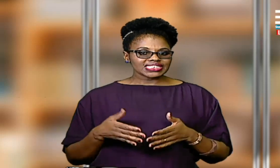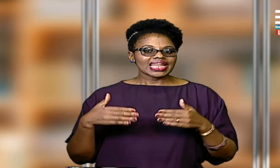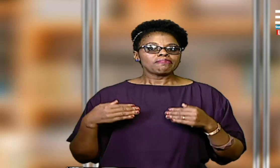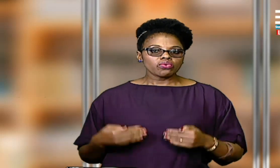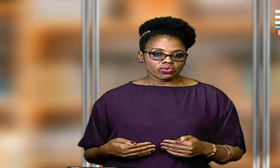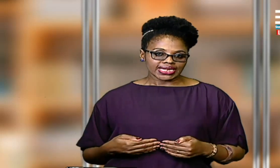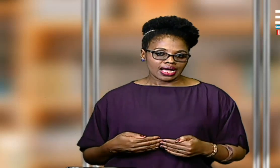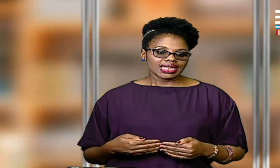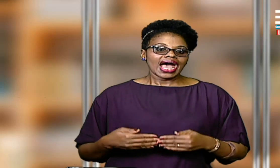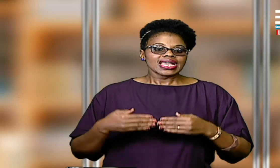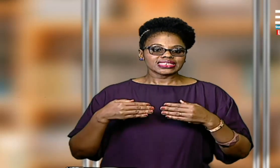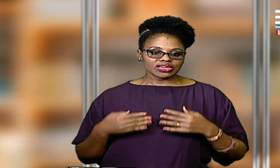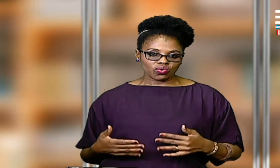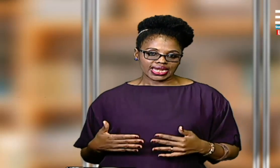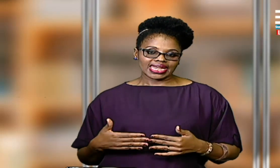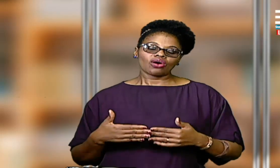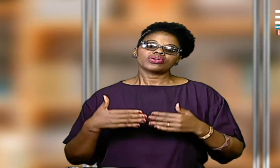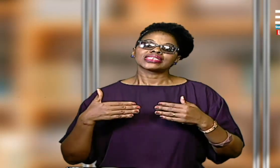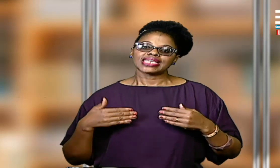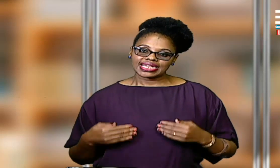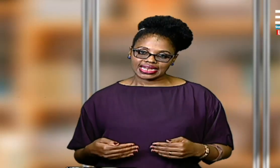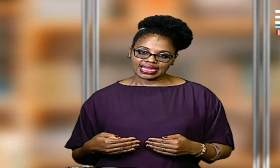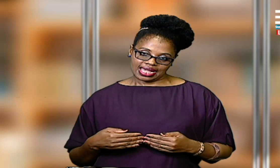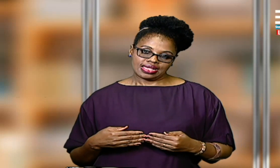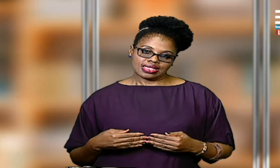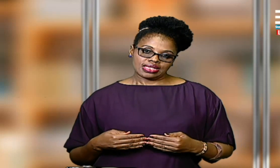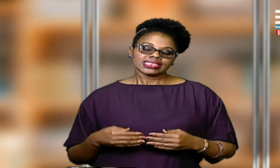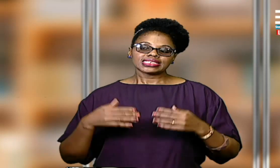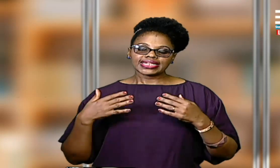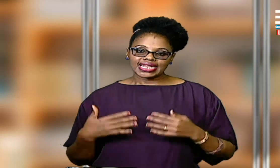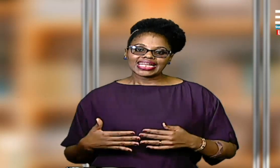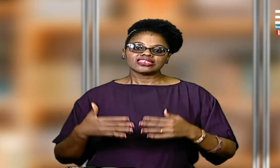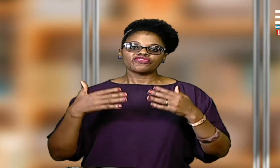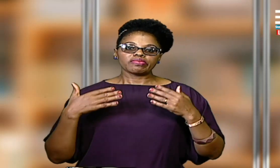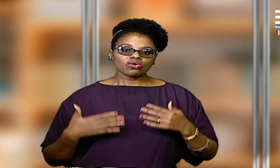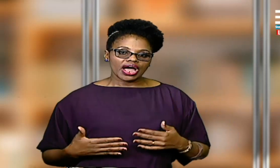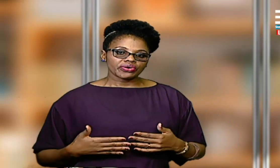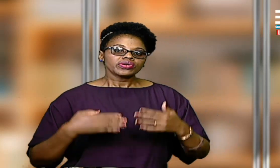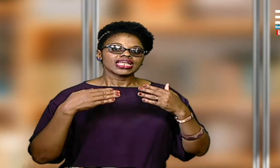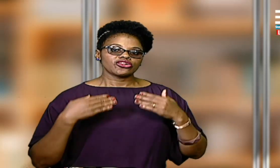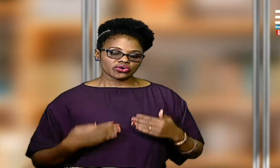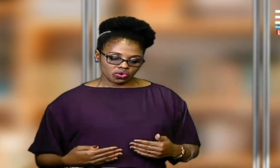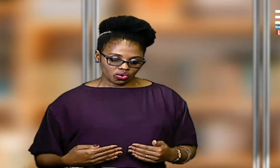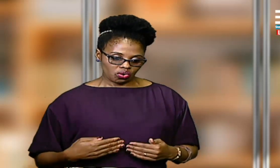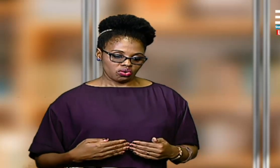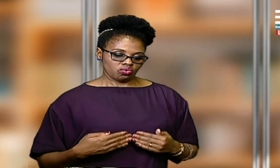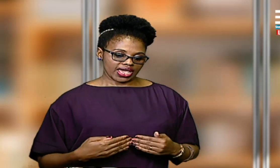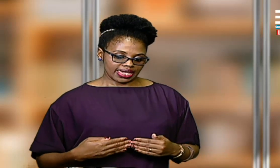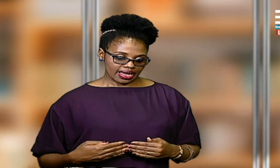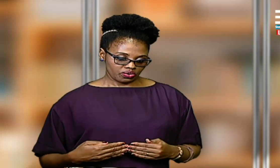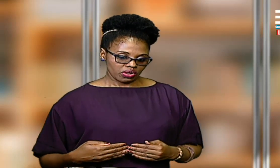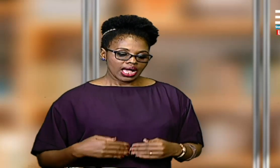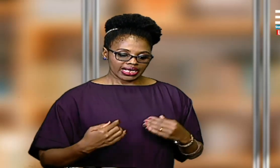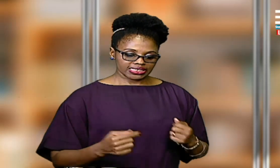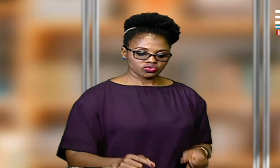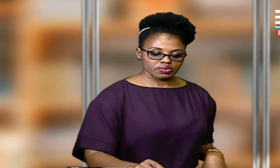ke mfundisi namuhla la esendweni nakhona siyahlela. Sihlela divumelwano tenhloko